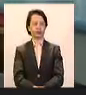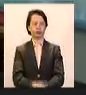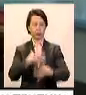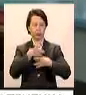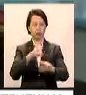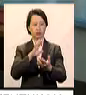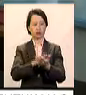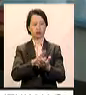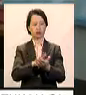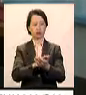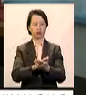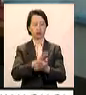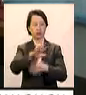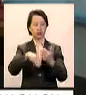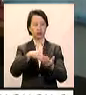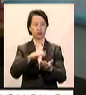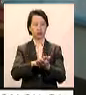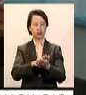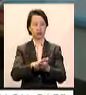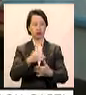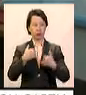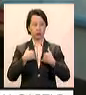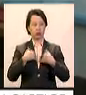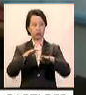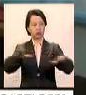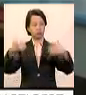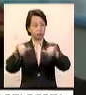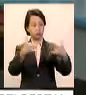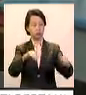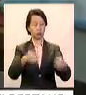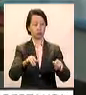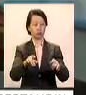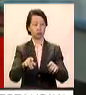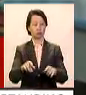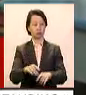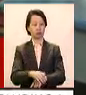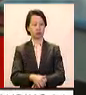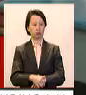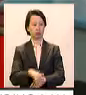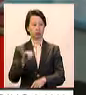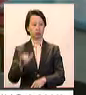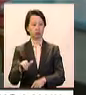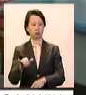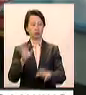This school has so much thing I like. There's a playground and an awesome snack place.